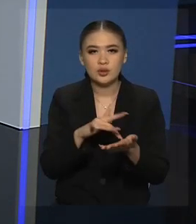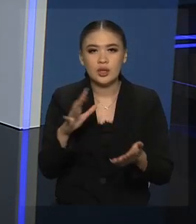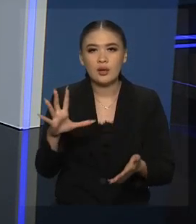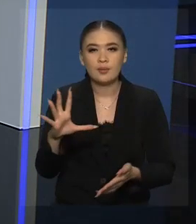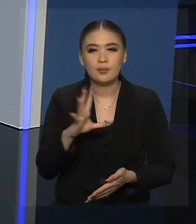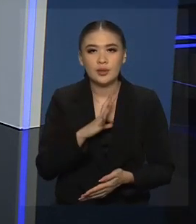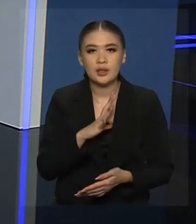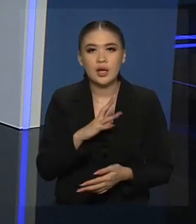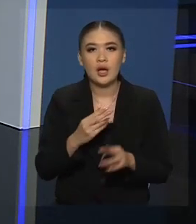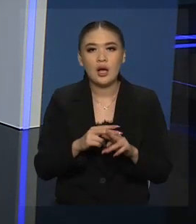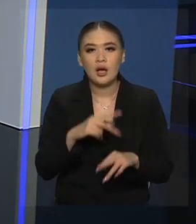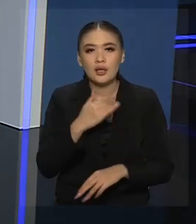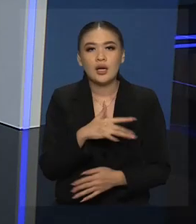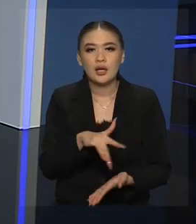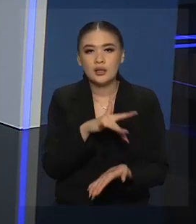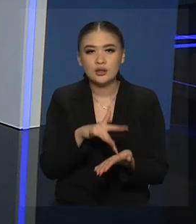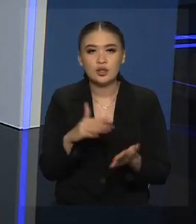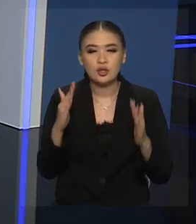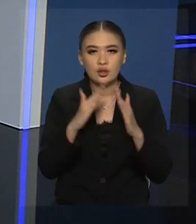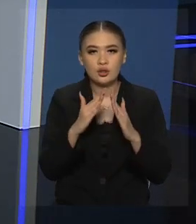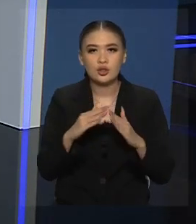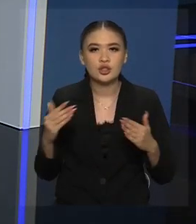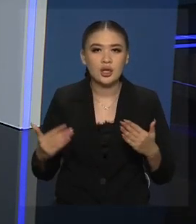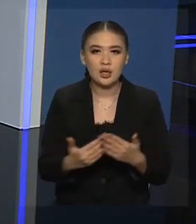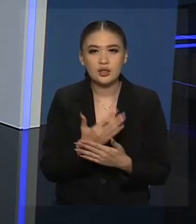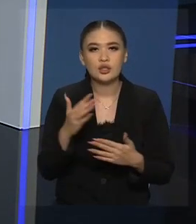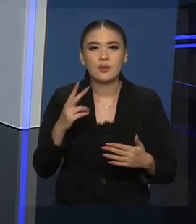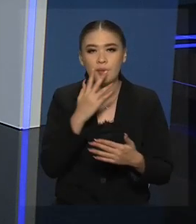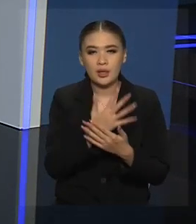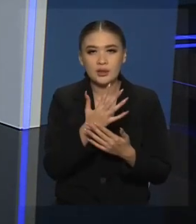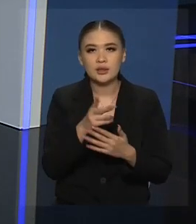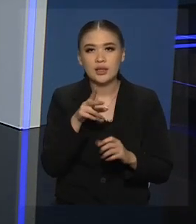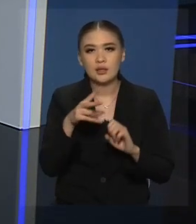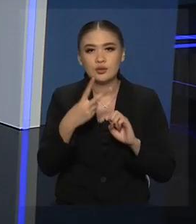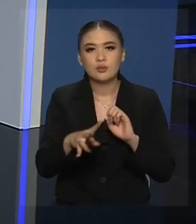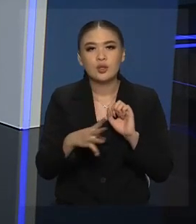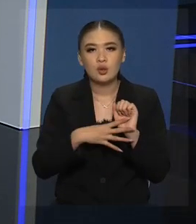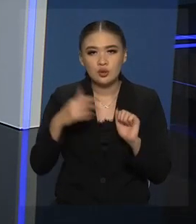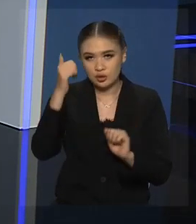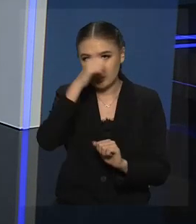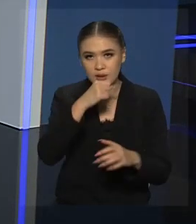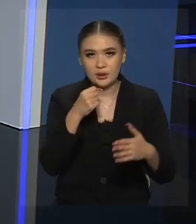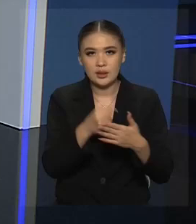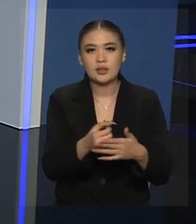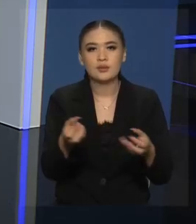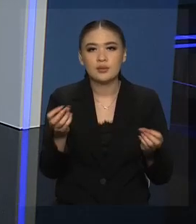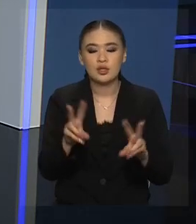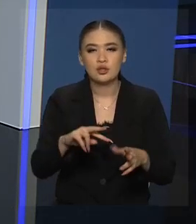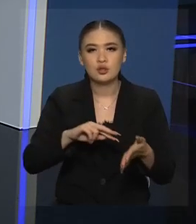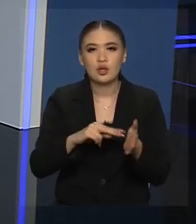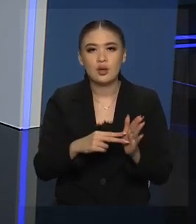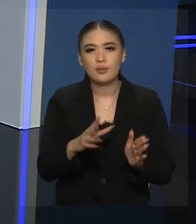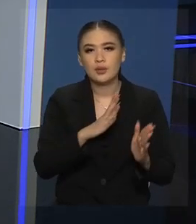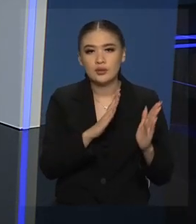орналасқан. Айта кетейік, қалада тұрғын үйлерді жаңғыртып, жаңарту мақсатында 2029 жылға дейін арнайы жоспар